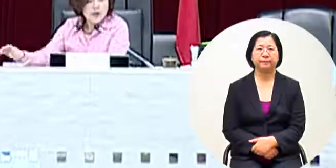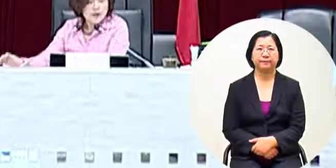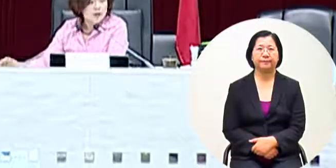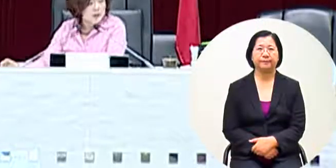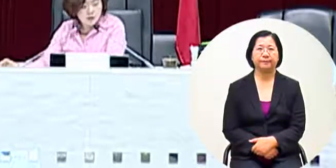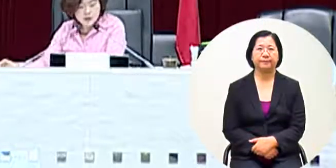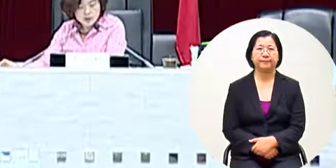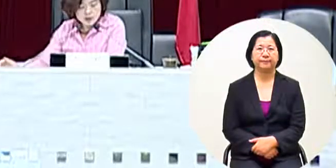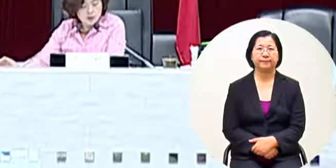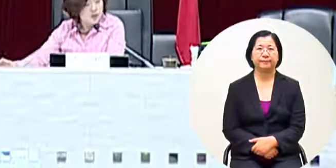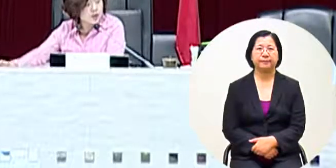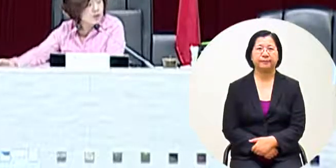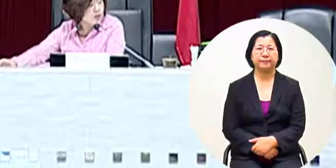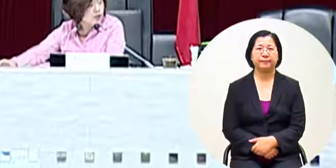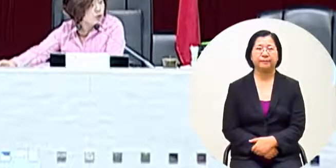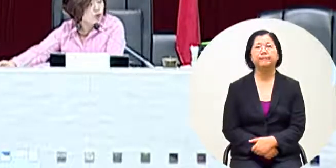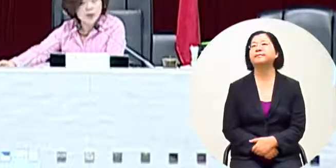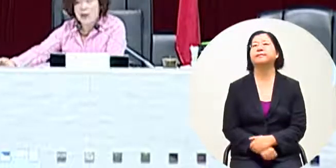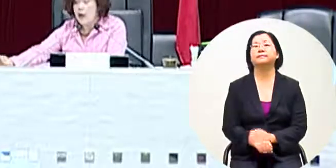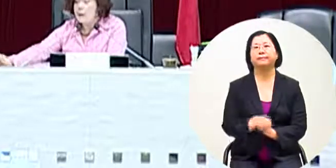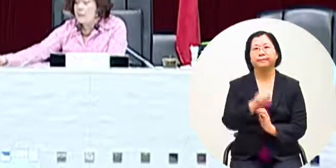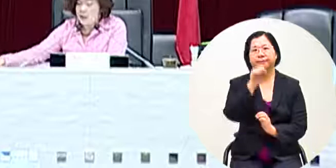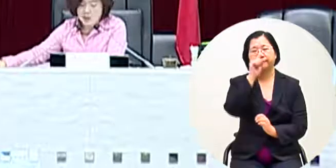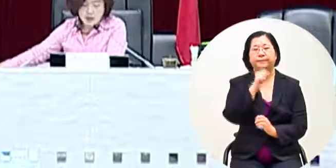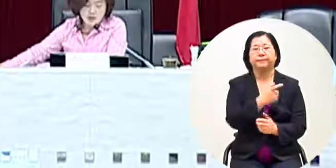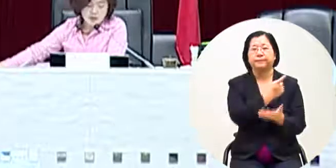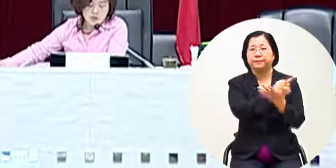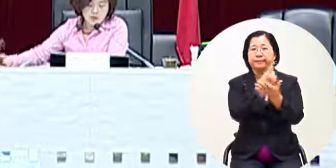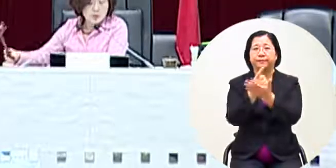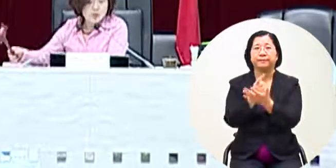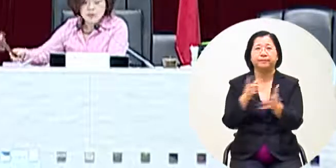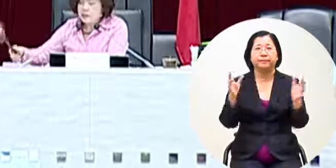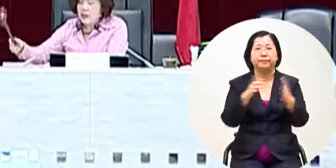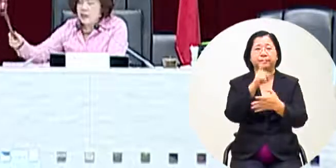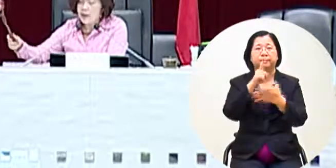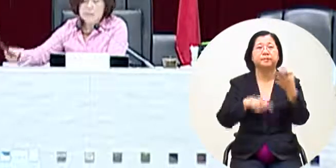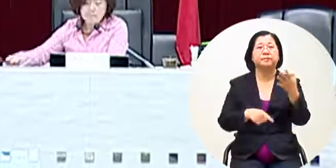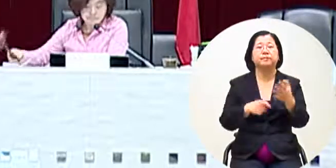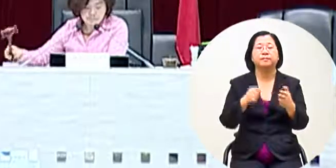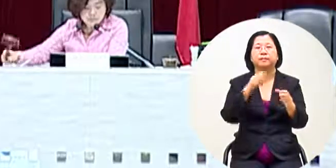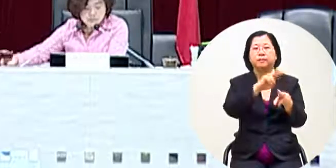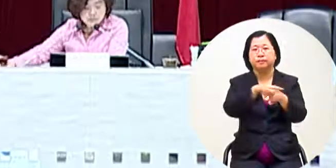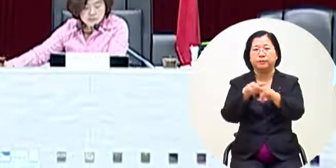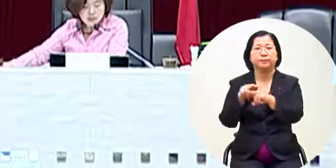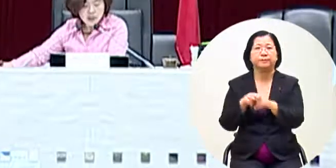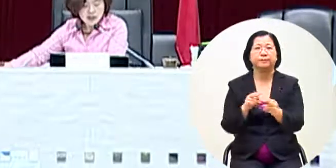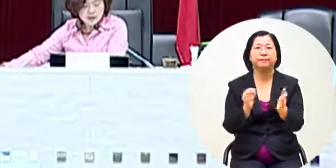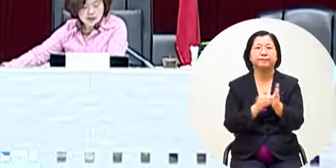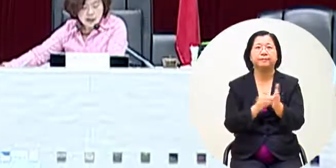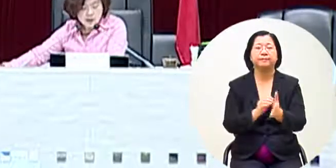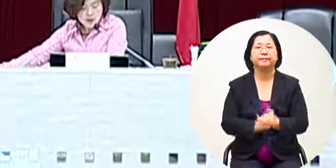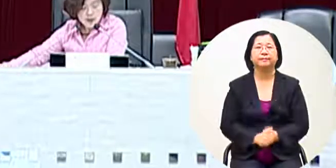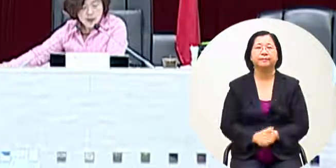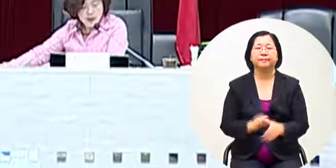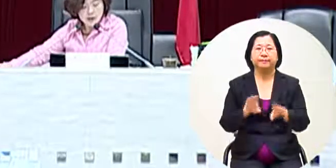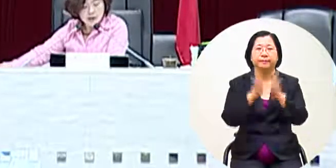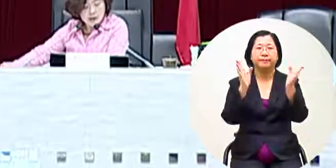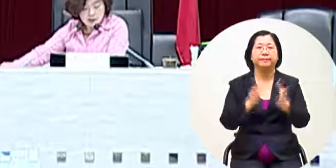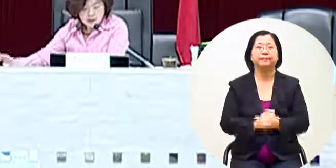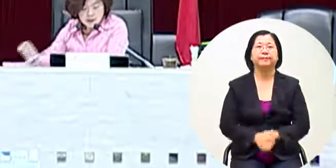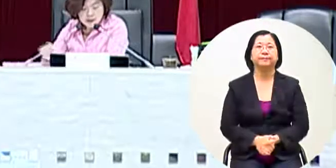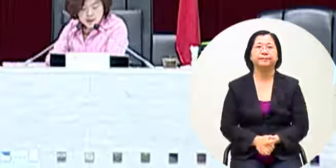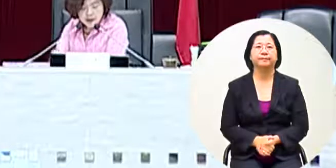好，各位同仁都已经就座了哈。好，我宣布开会，向大会报